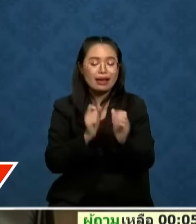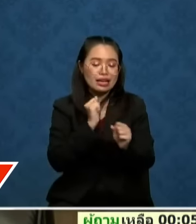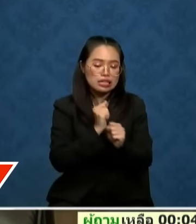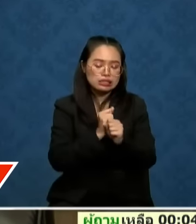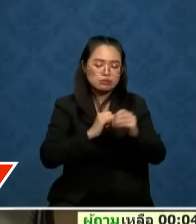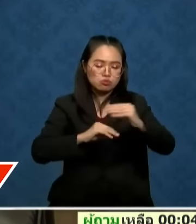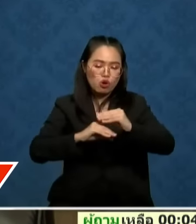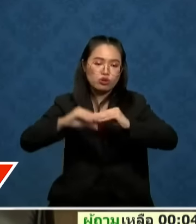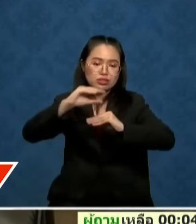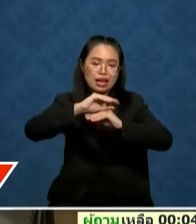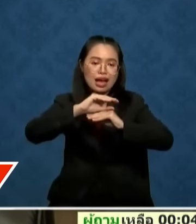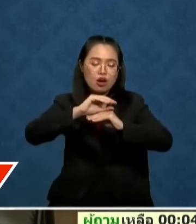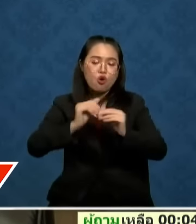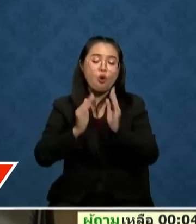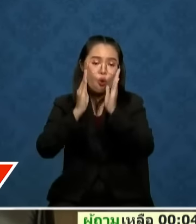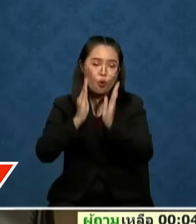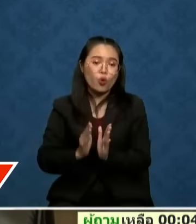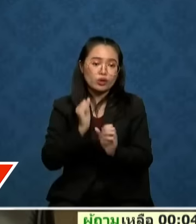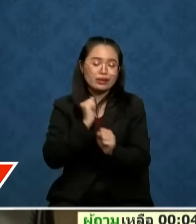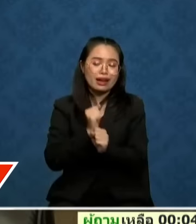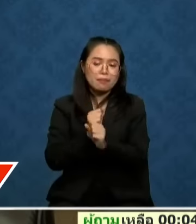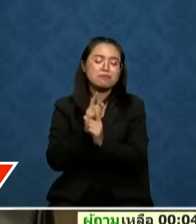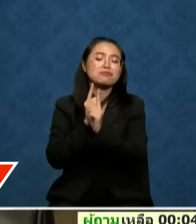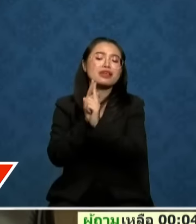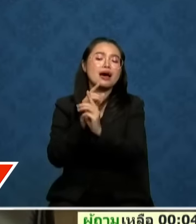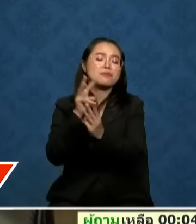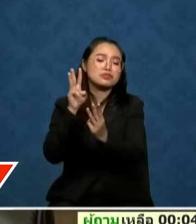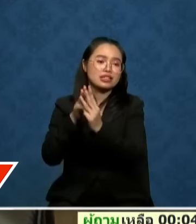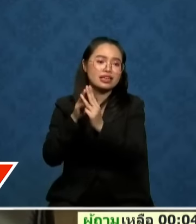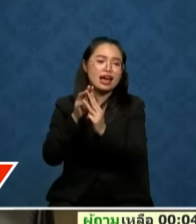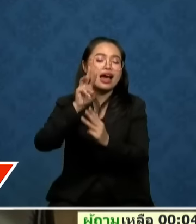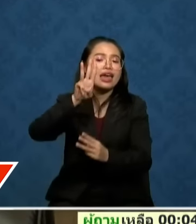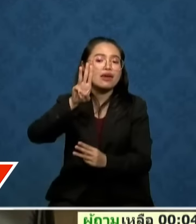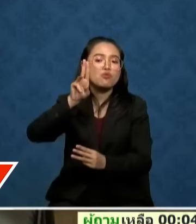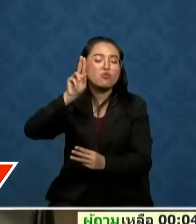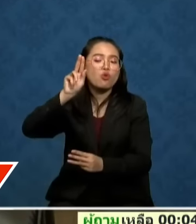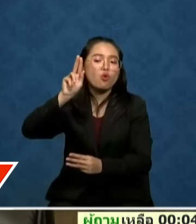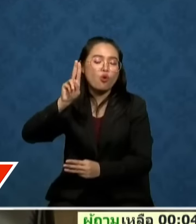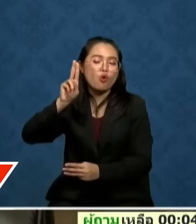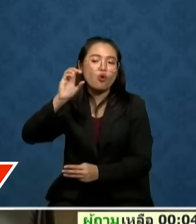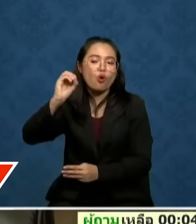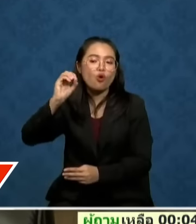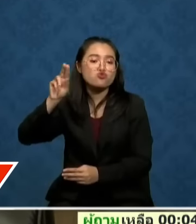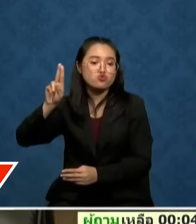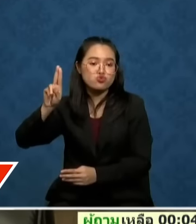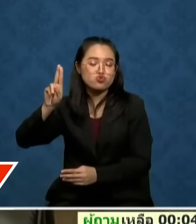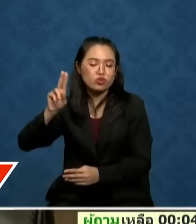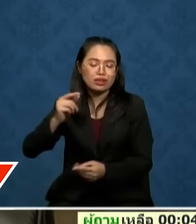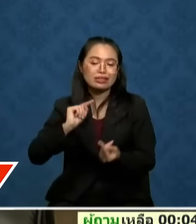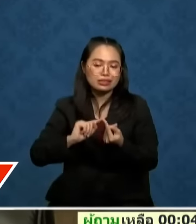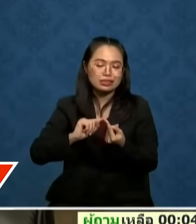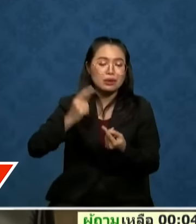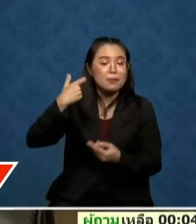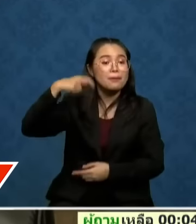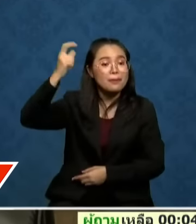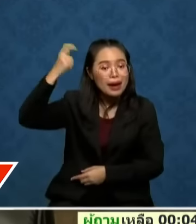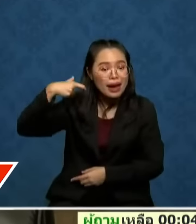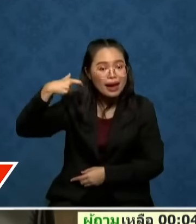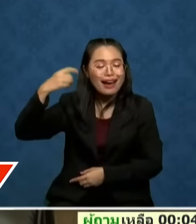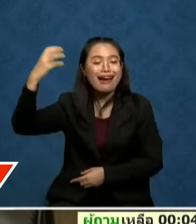ฎหมายบ้านเราอนุญาตให้ใช้แรงงานได้แค่แรงงาน MOU จากประเทศเพื่อนบ้านคือเมียนมากัมพูชาลาวและเวียดนามแต่เคสถล่มครั้งนี้นะ